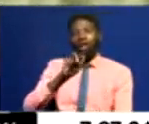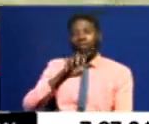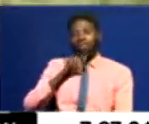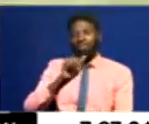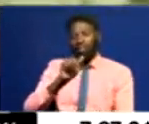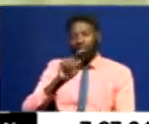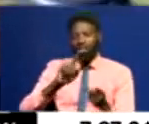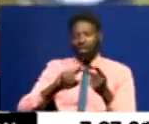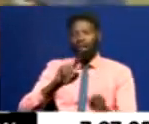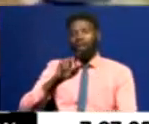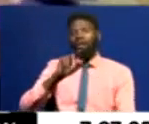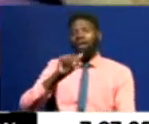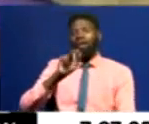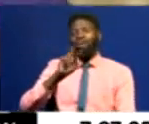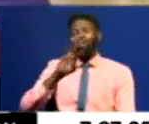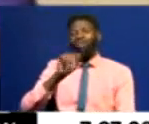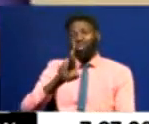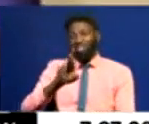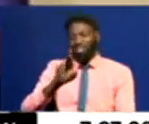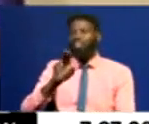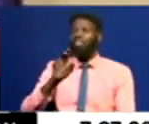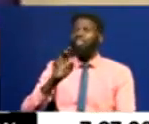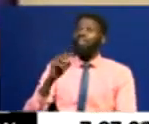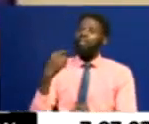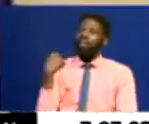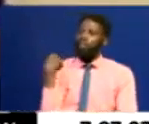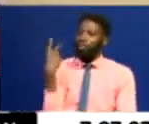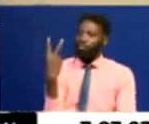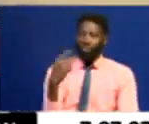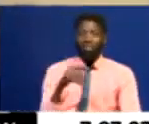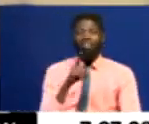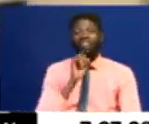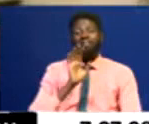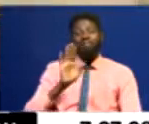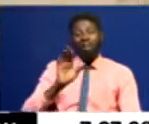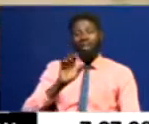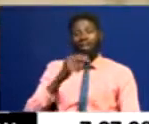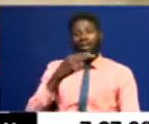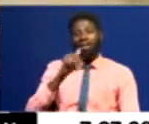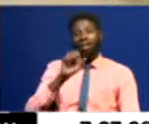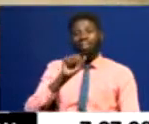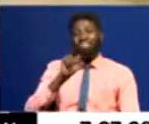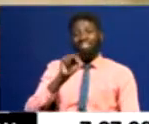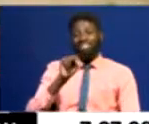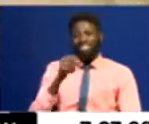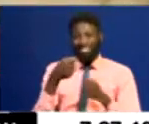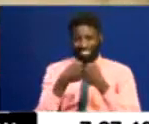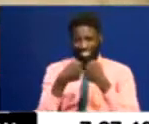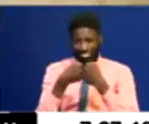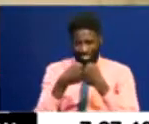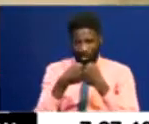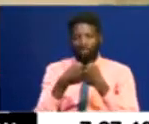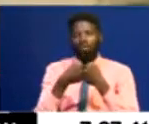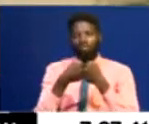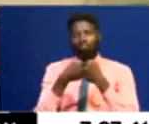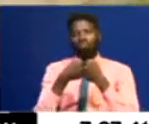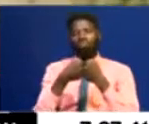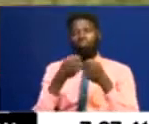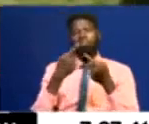pili wakiendesha gari na Mitsubishi Lancer. Babake Hamza Asad Anwar alijiondoa mashindanoni baada ya gari lake kupata